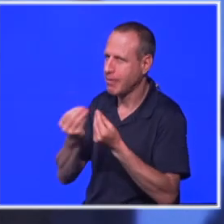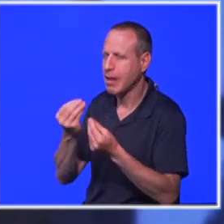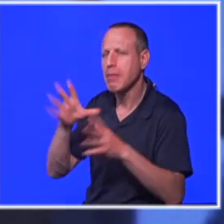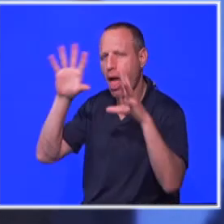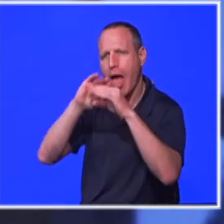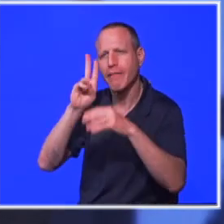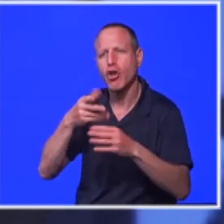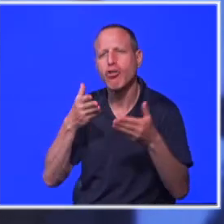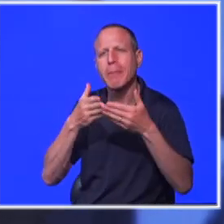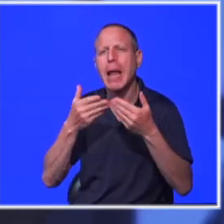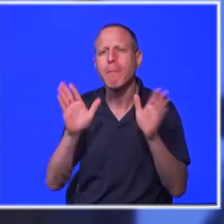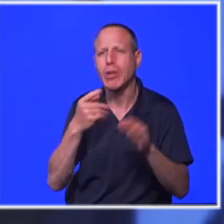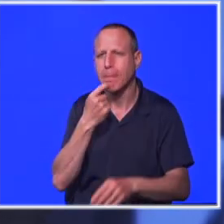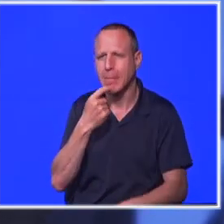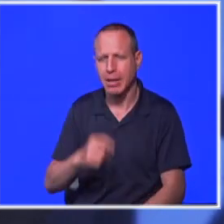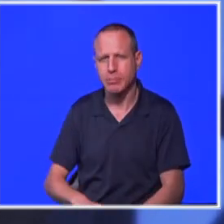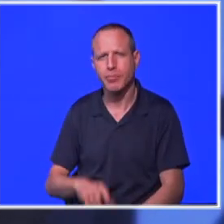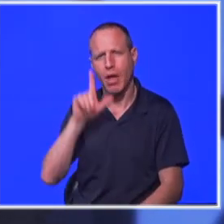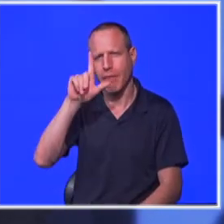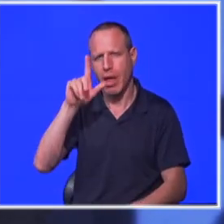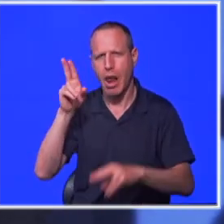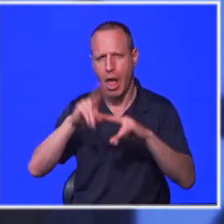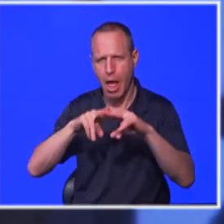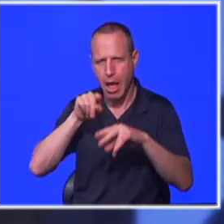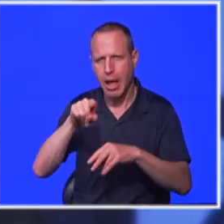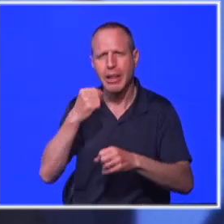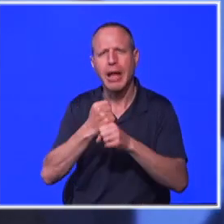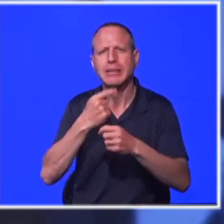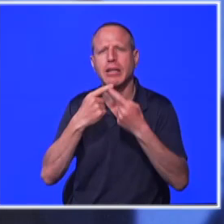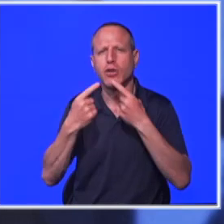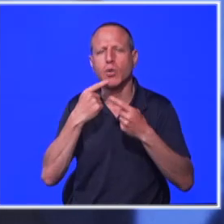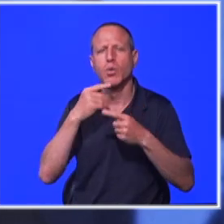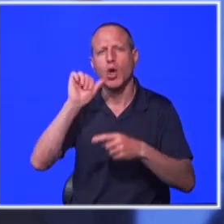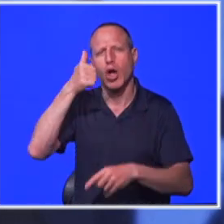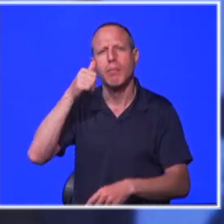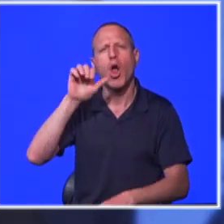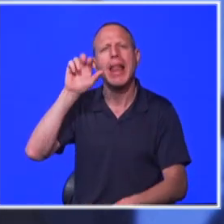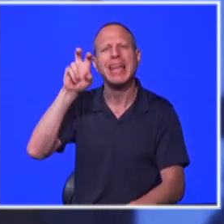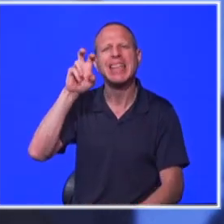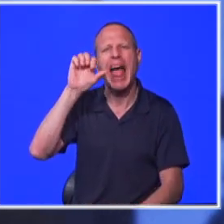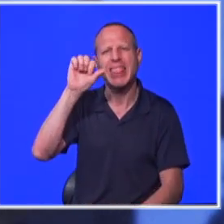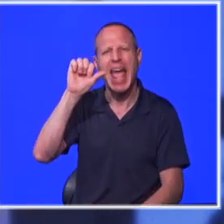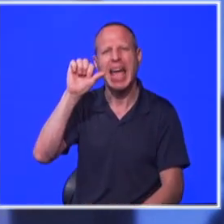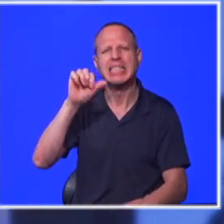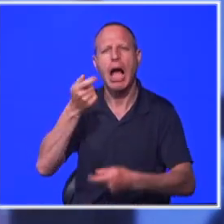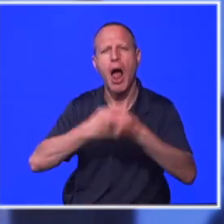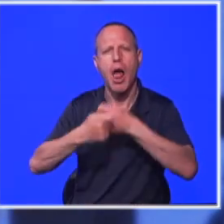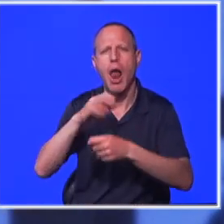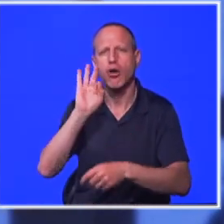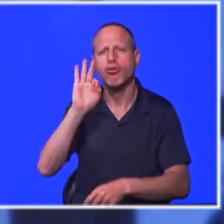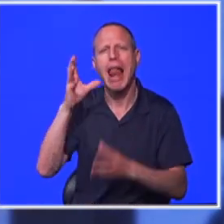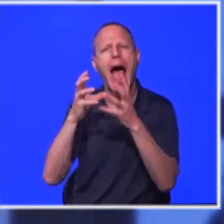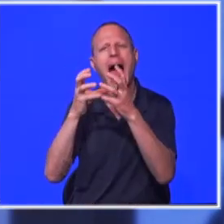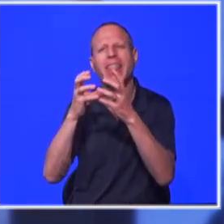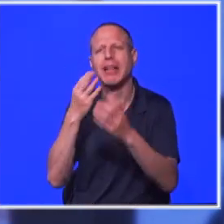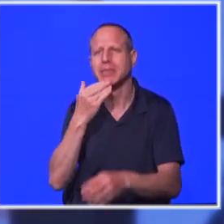הערב יש לנו את הפינה, פותחים את הפה, אבל לאחריה נערוך דיון. קודם כל, עידן ארץ על הכלכלה של